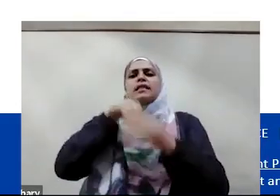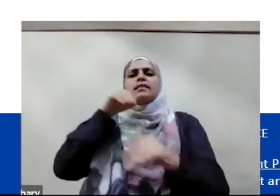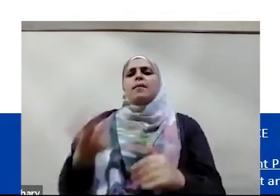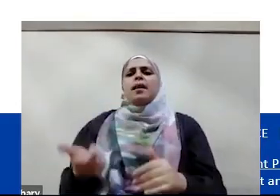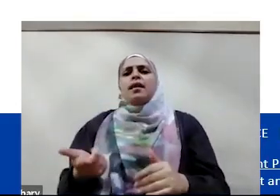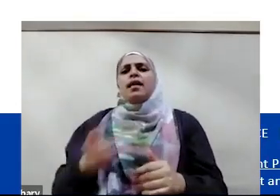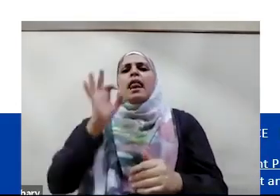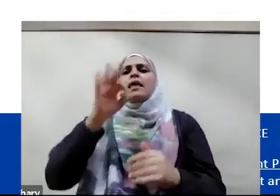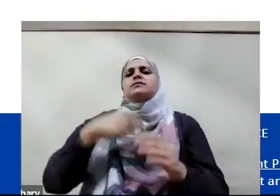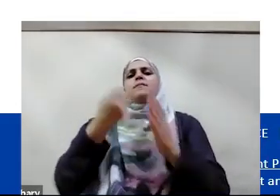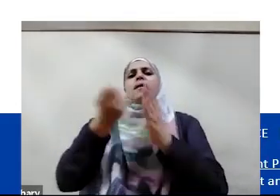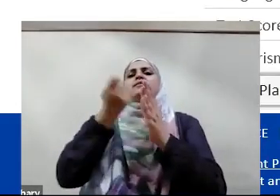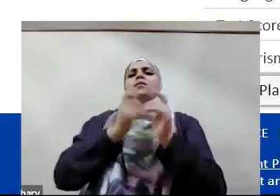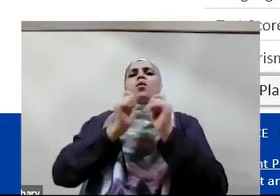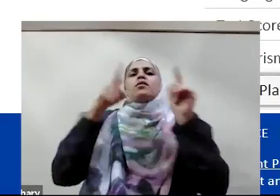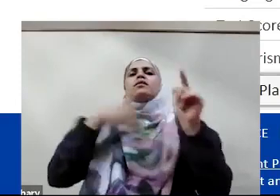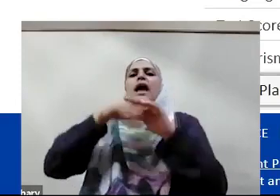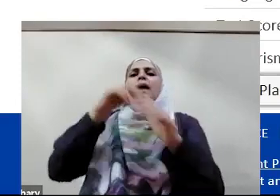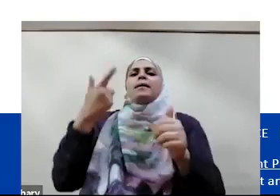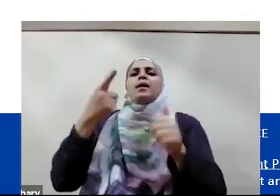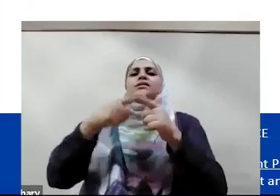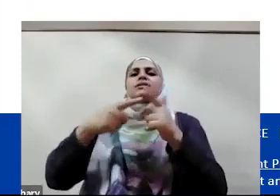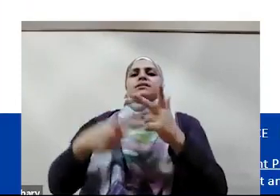ده باختصار.